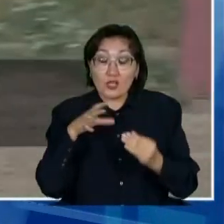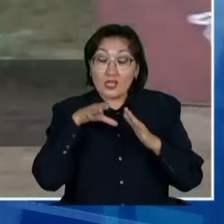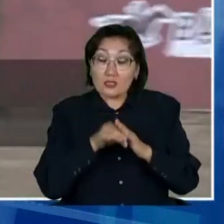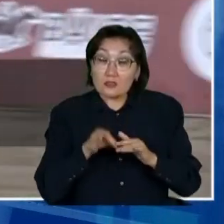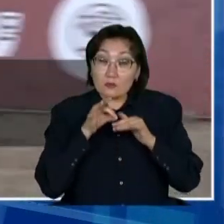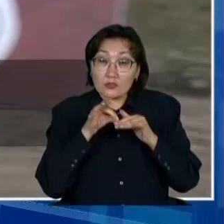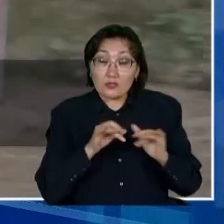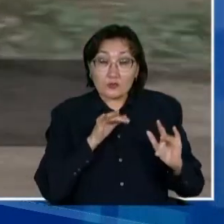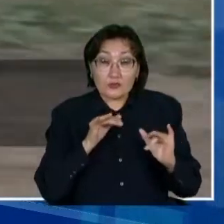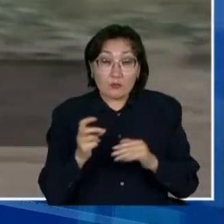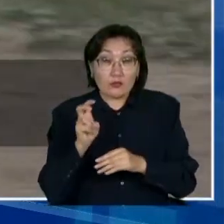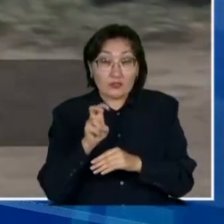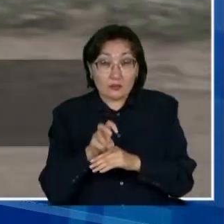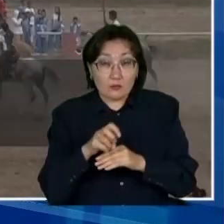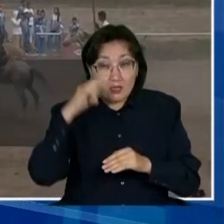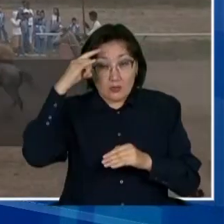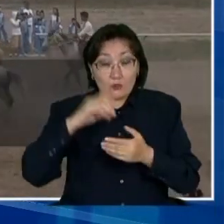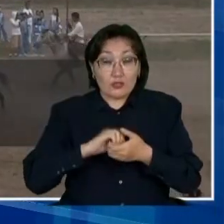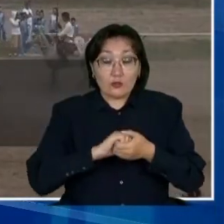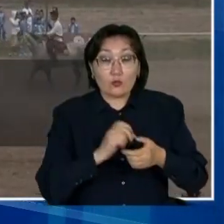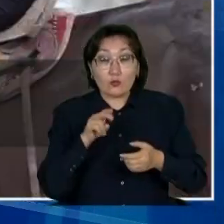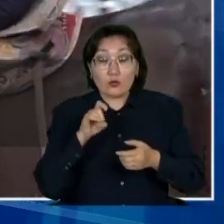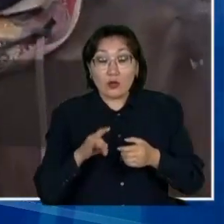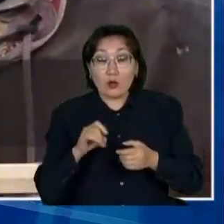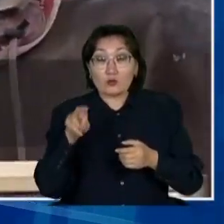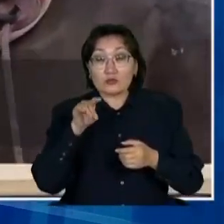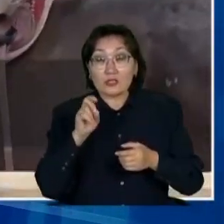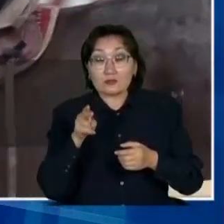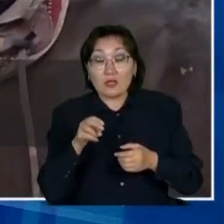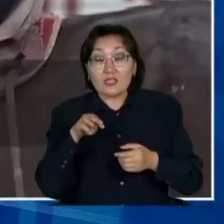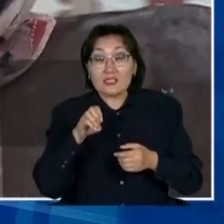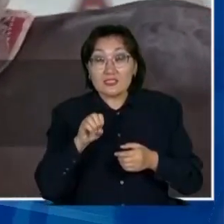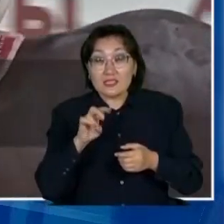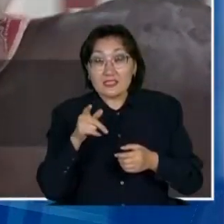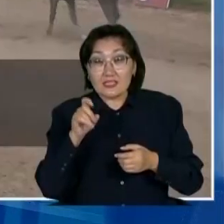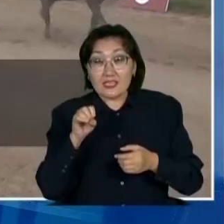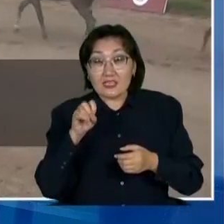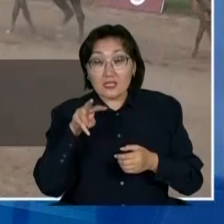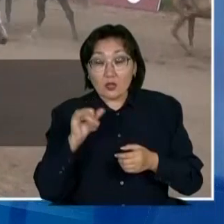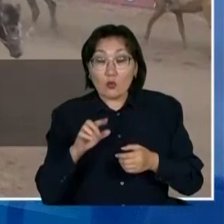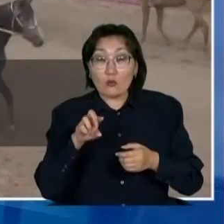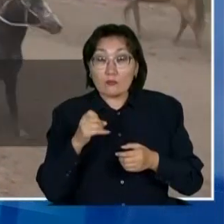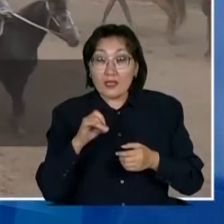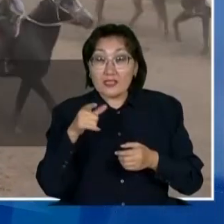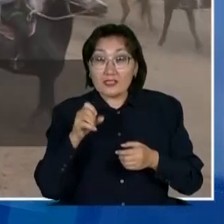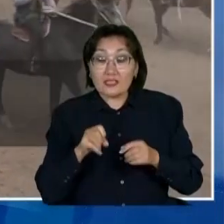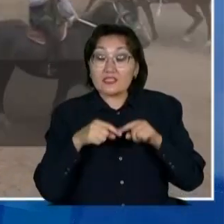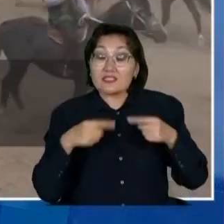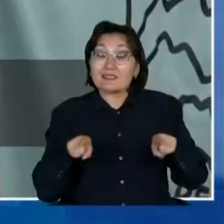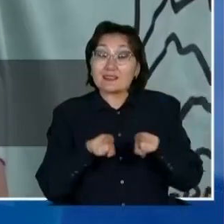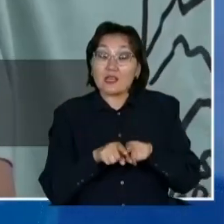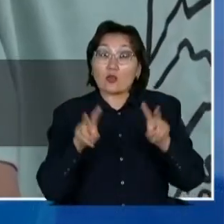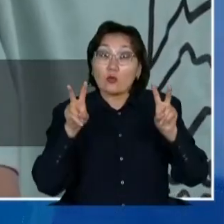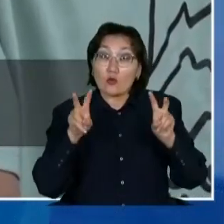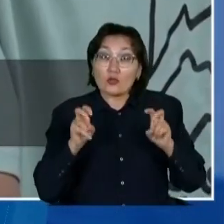ұйымдастырылған. Іс-шараға келгендер қазақ күресі, көкпар, аударыспақ, теңгелу, бәйге сынды ұлттық спорттың 12 түрінен өзара кім мықтыны